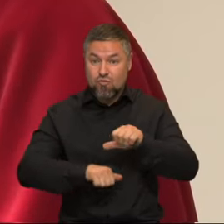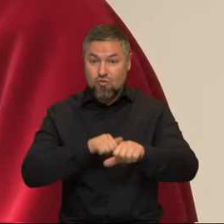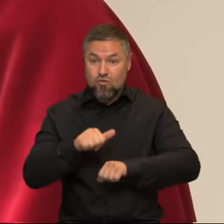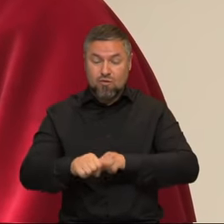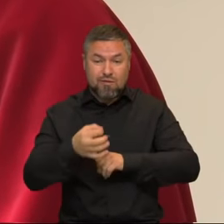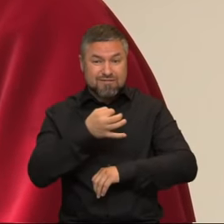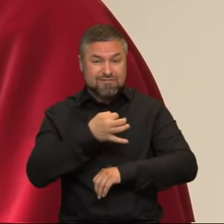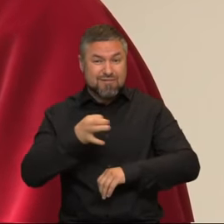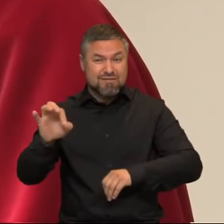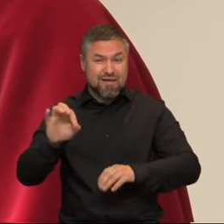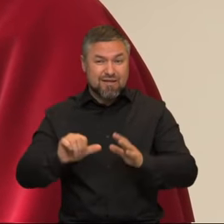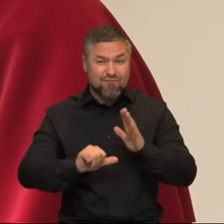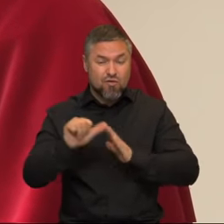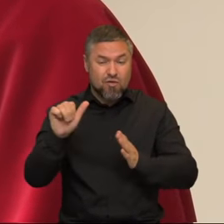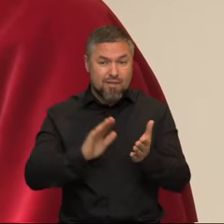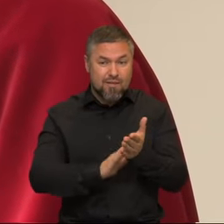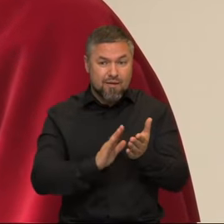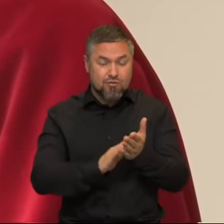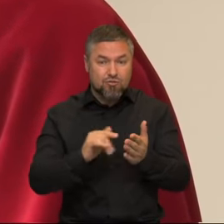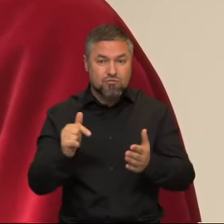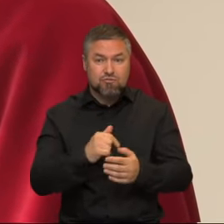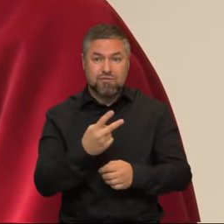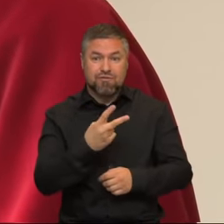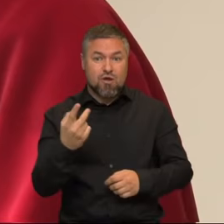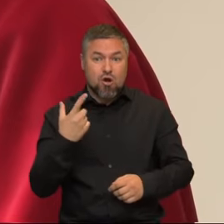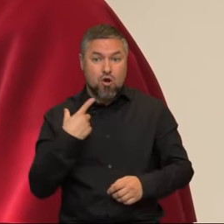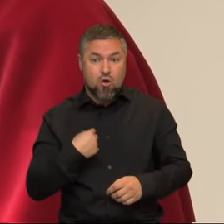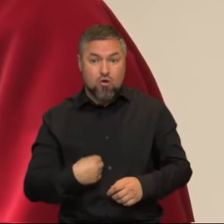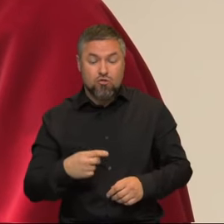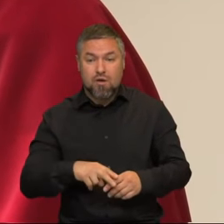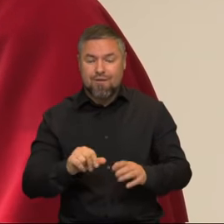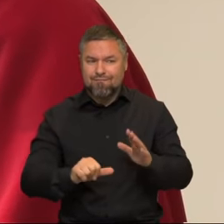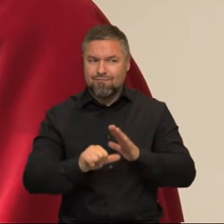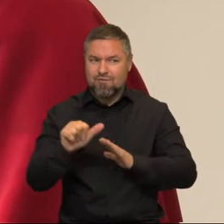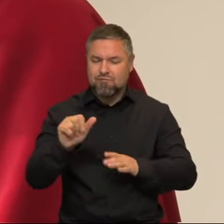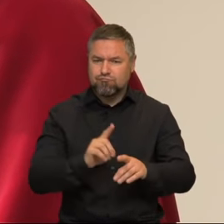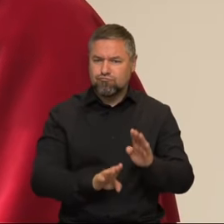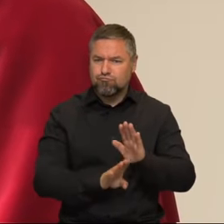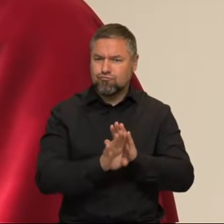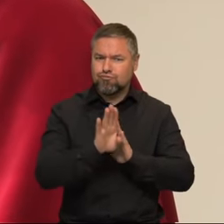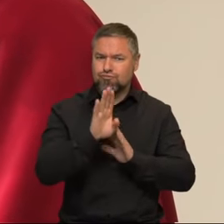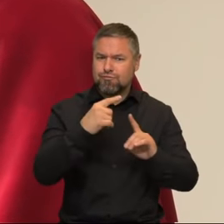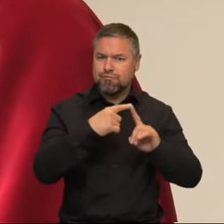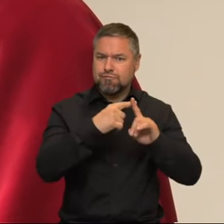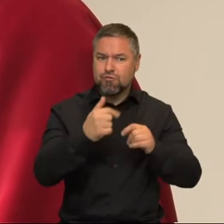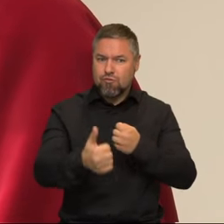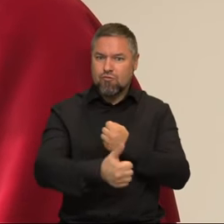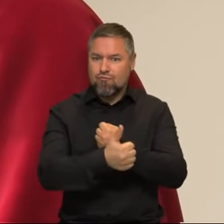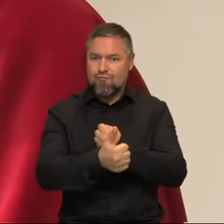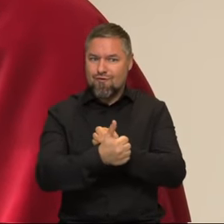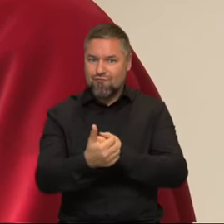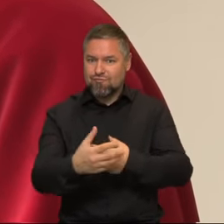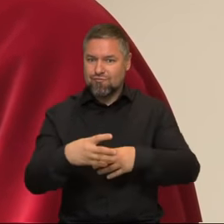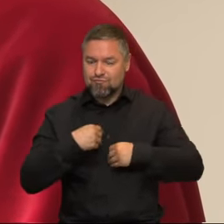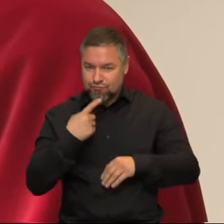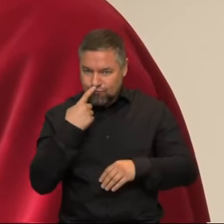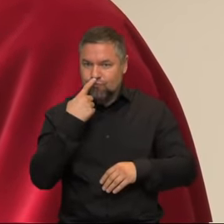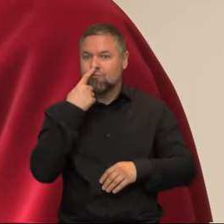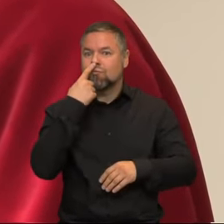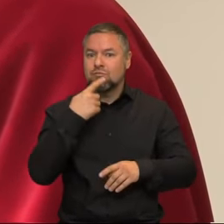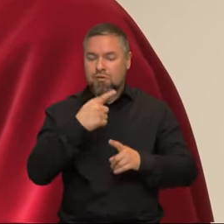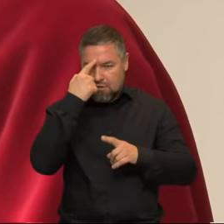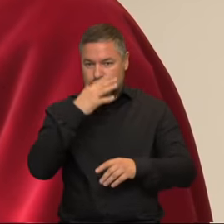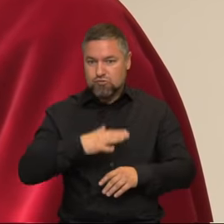na szczególne wyróżnienie zasługują dwie osoby, których wybitne osiągnięcia przyniosły powody do dumy nie